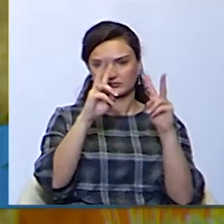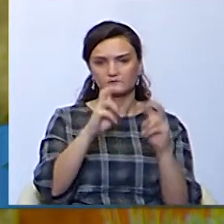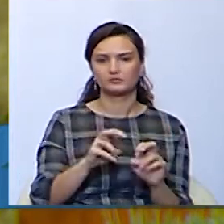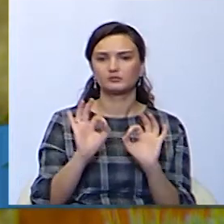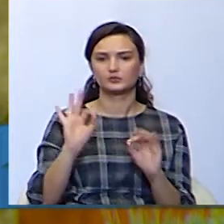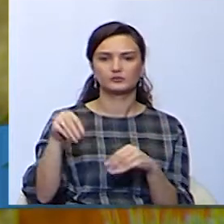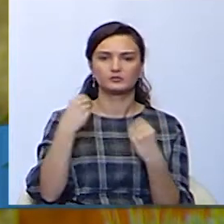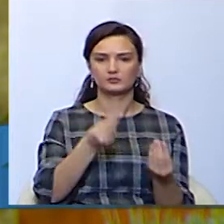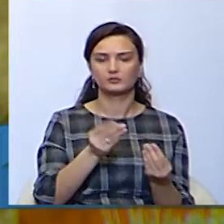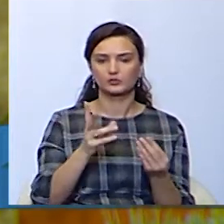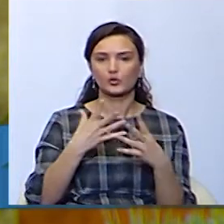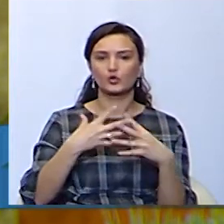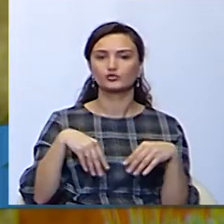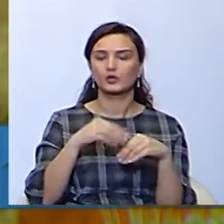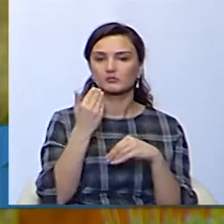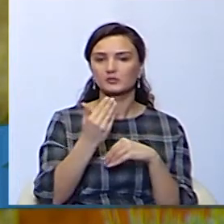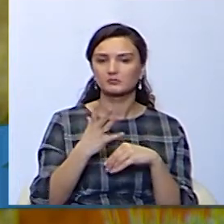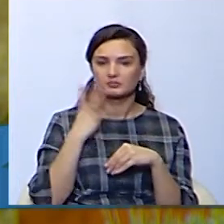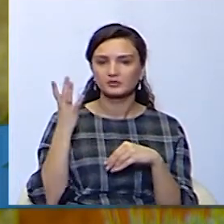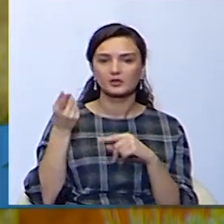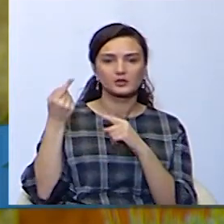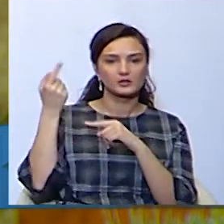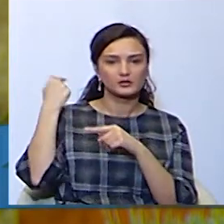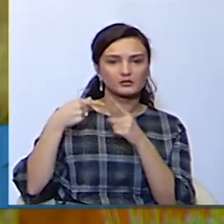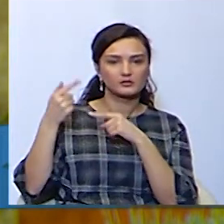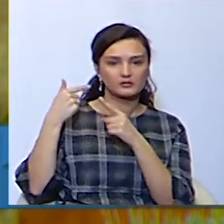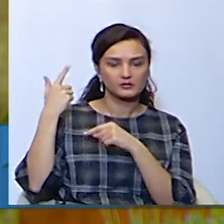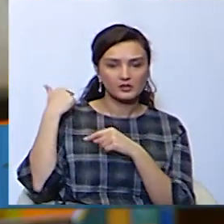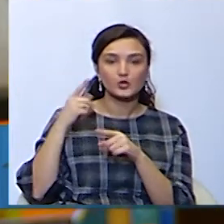გათვალისწინებით, რაც თქვენ აღნიშნეთ, ოჯახური ისტორია, წინამორბედი ორსულობები და ასე შემდეგ.